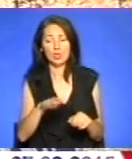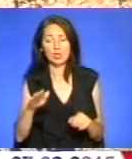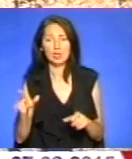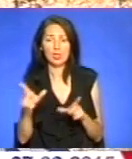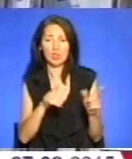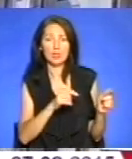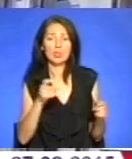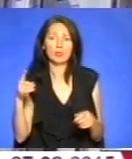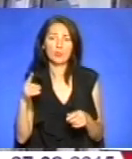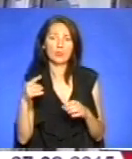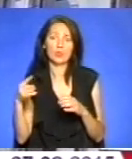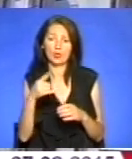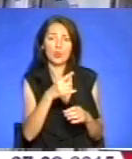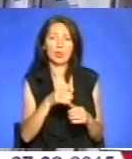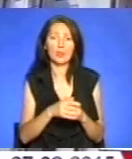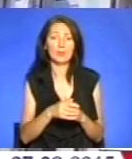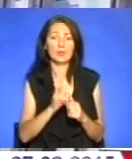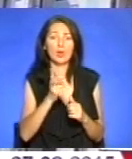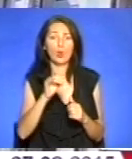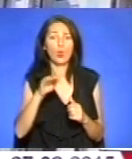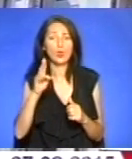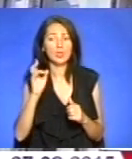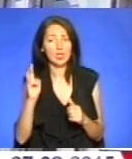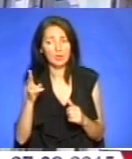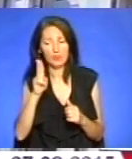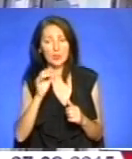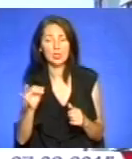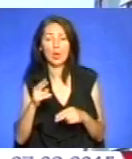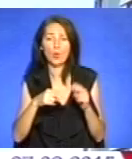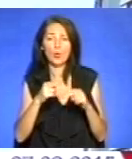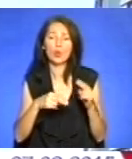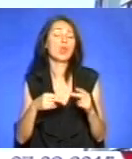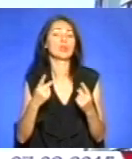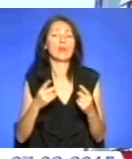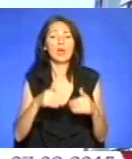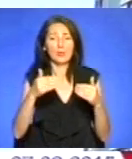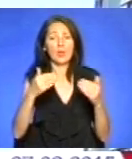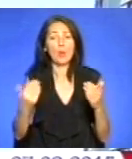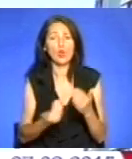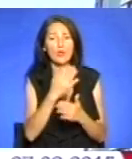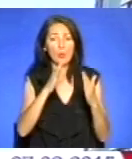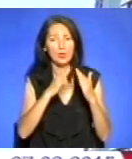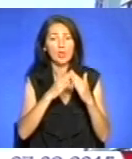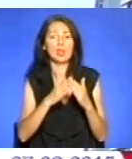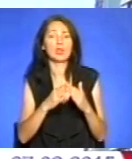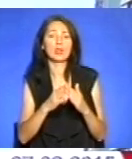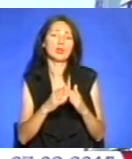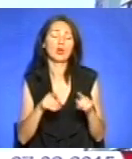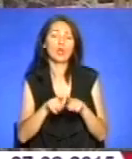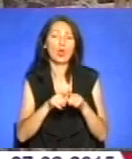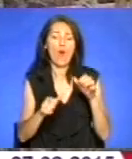по маршрутками. А тим часом Кутківецький масив розбудовується шаленими темпами. Нові будинки виростають, як гриби після